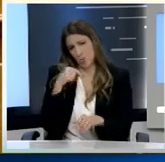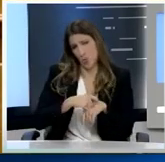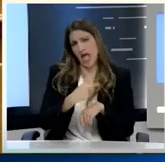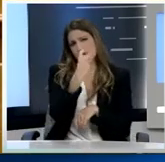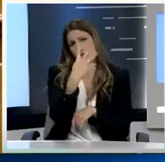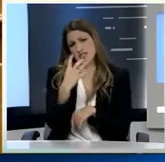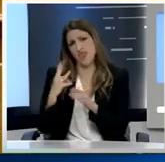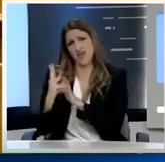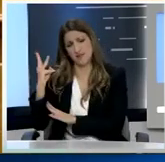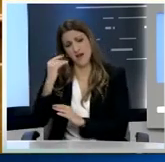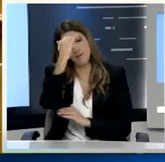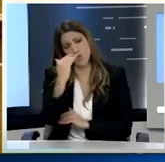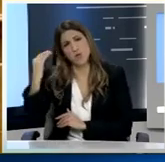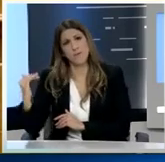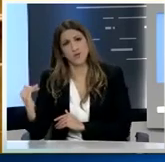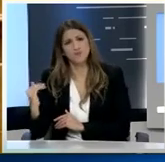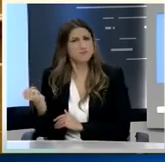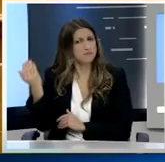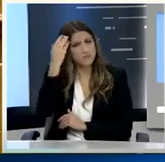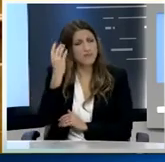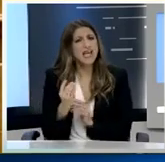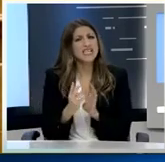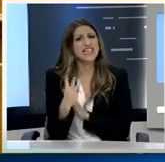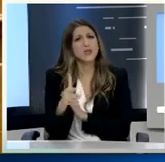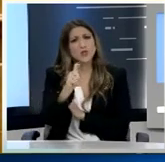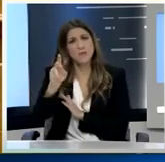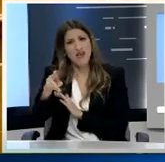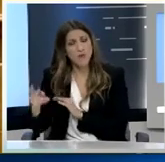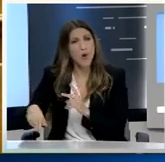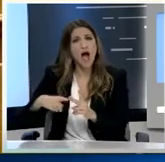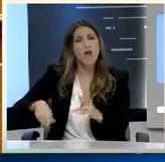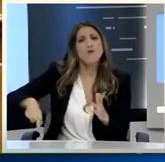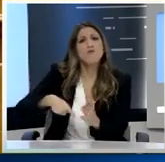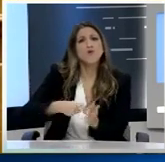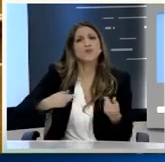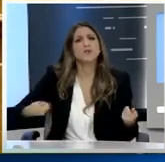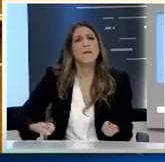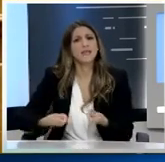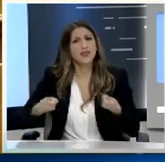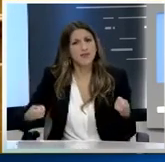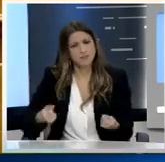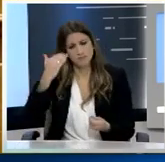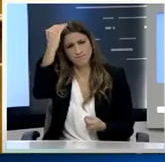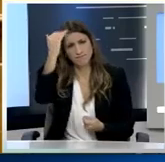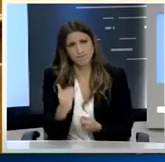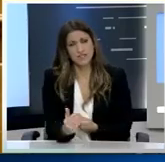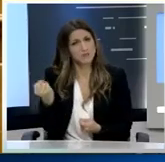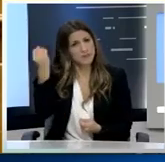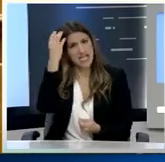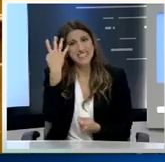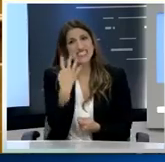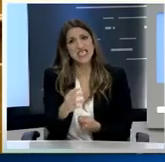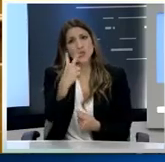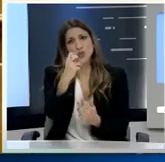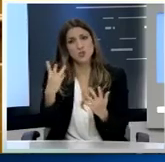Κόστος 733 εκατομμύρια ευρώ. Σταδιακή κατάργηση τέλους επιτιδεύματος. Κόστος 323